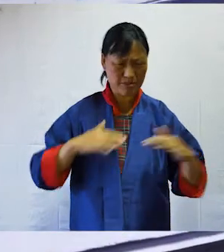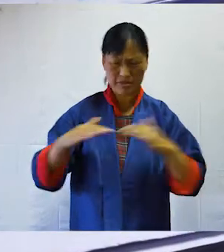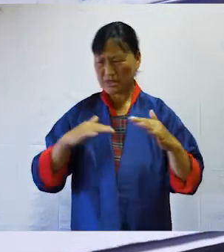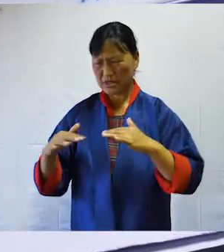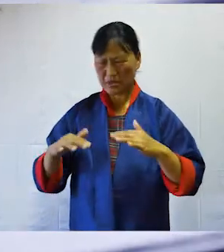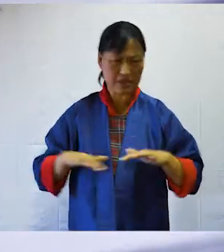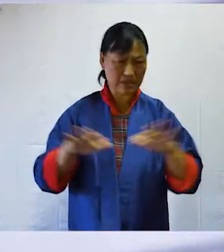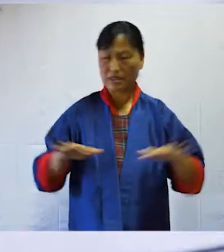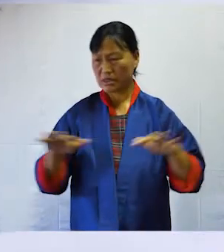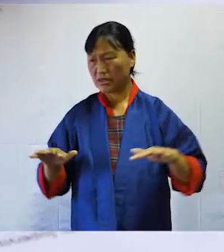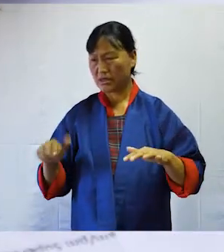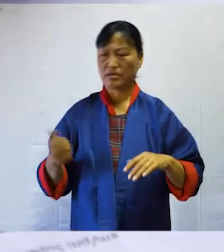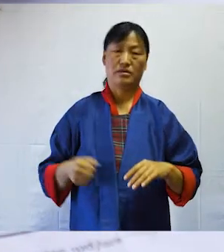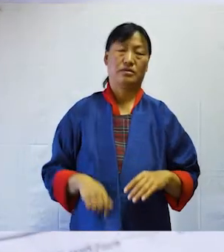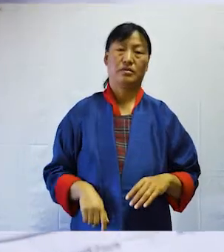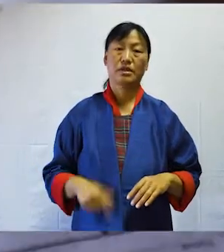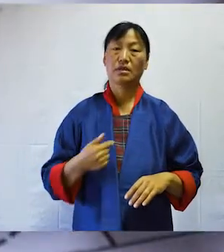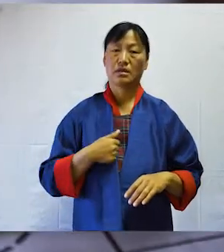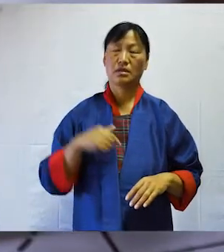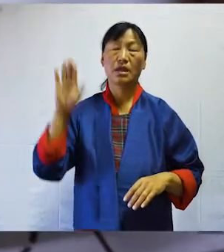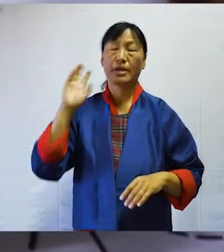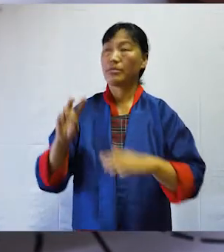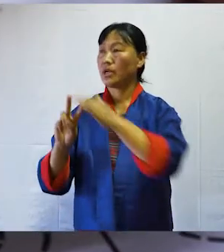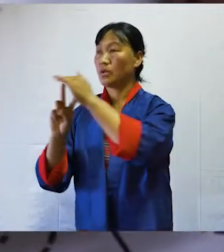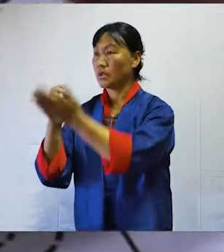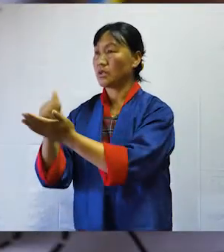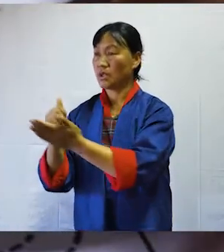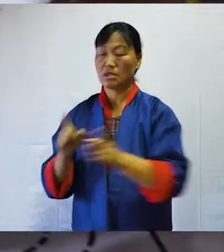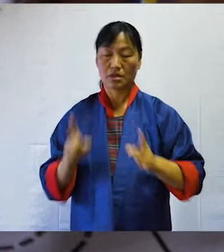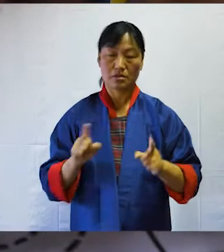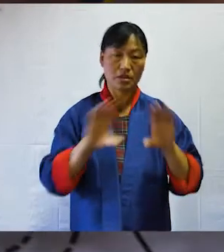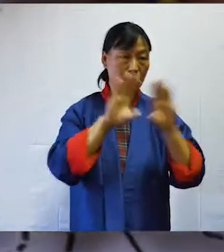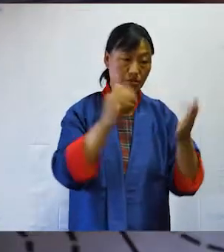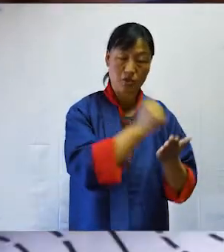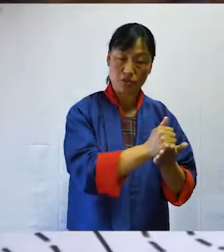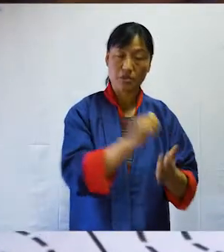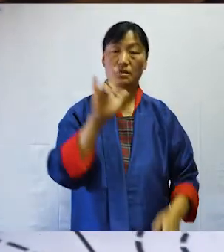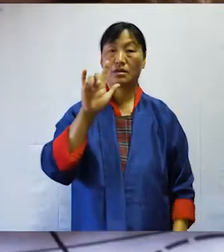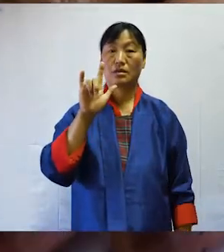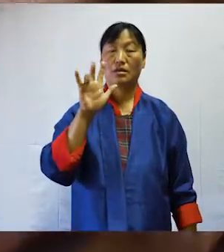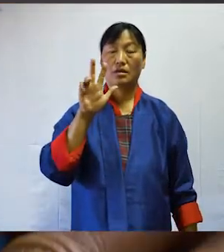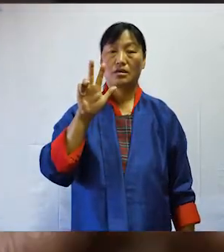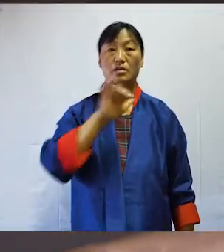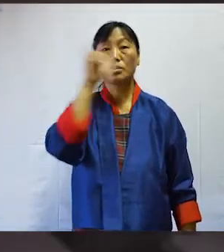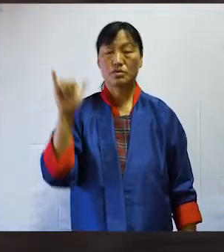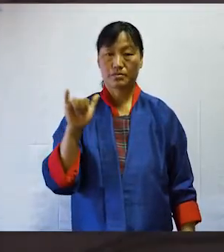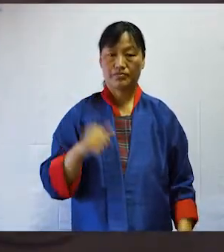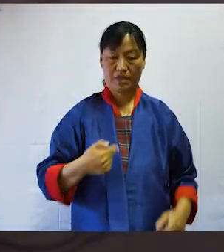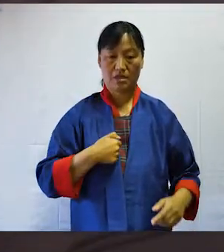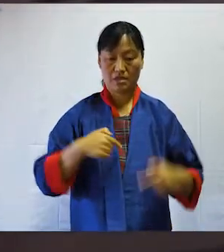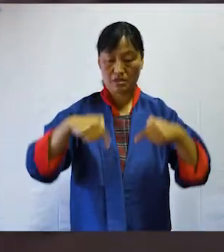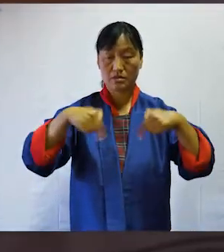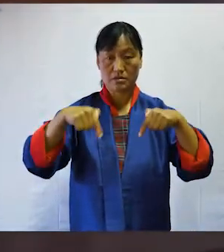बेला कछ बेसन तंगरा दे ता तो हेमो इख दिमो ना तेले नाउ बेबे ता तो लसुम देचे म जो लसुम देचे गे नलो तेंगा